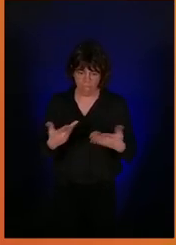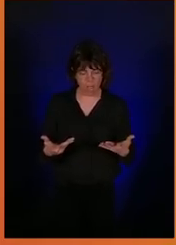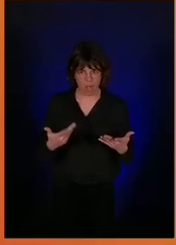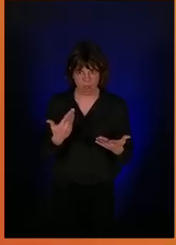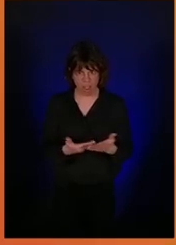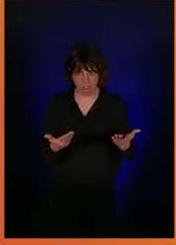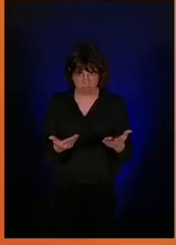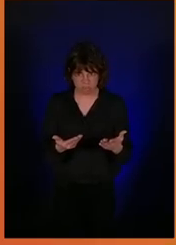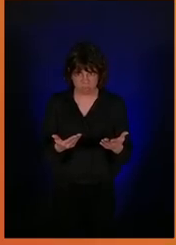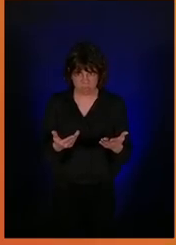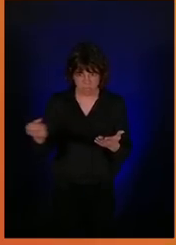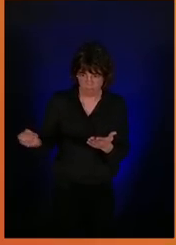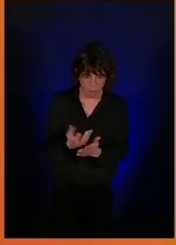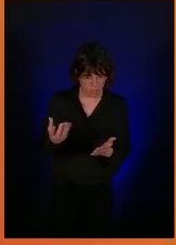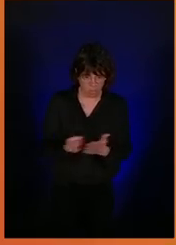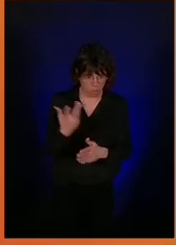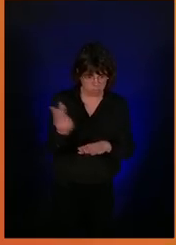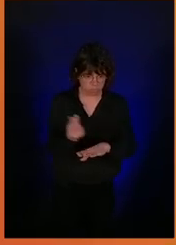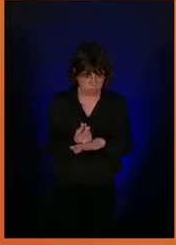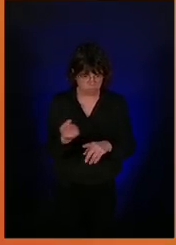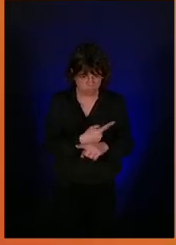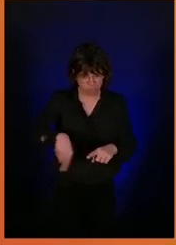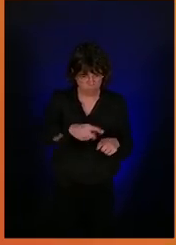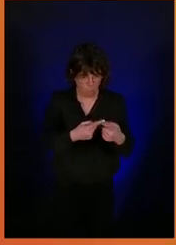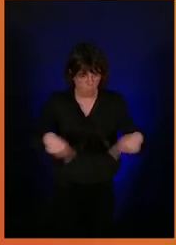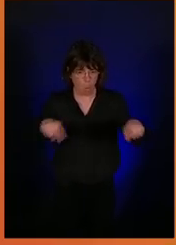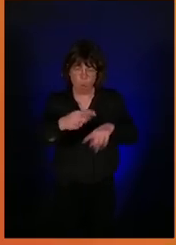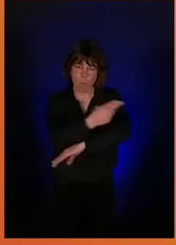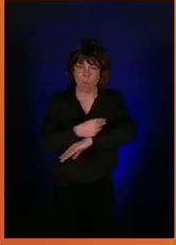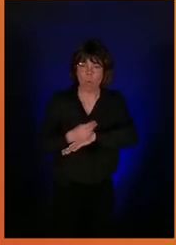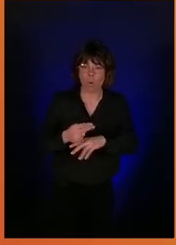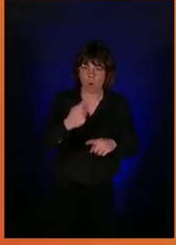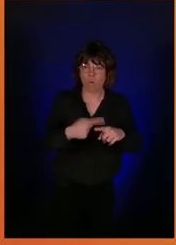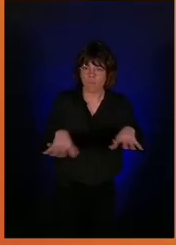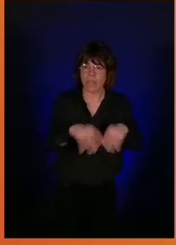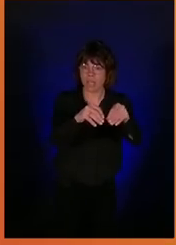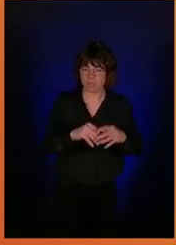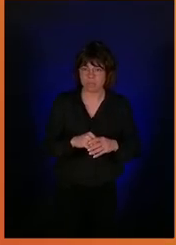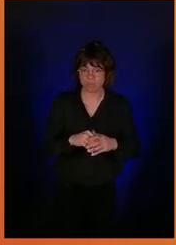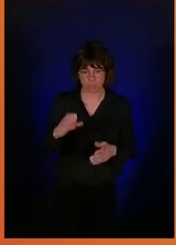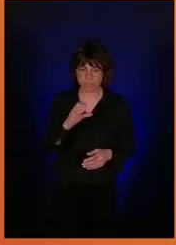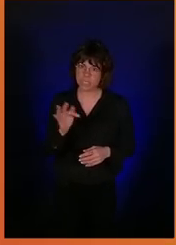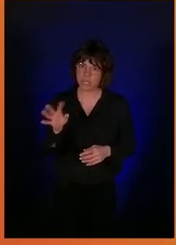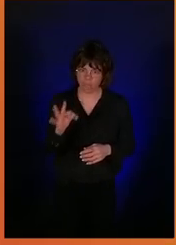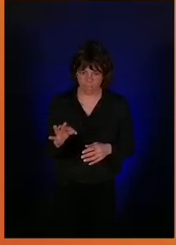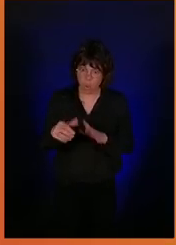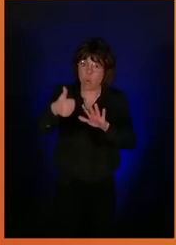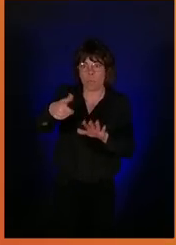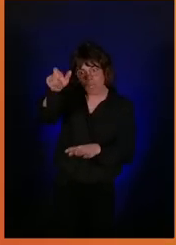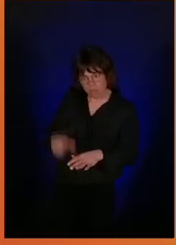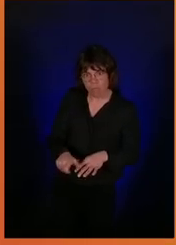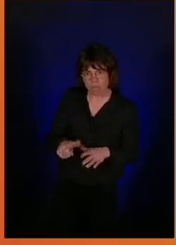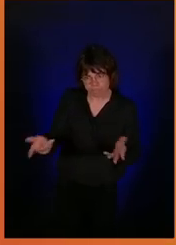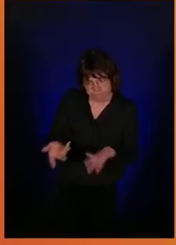chambre d'enregistrement au service du bureau confédéral. Ainsi, notre CGT a été engagée par un seul homme dans